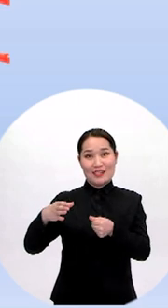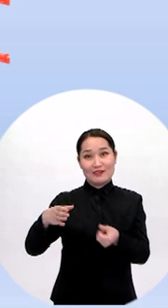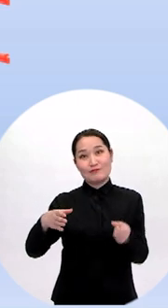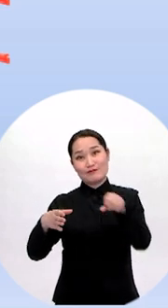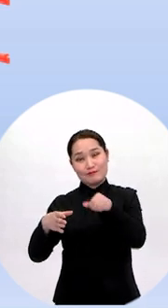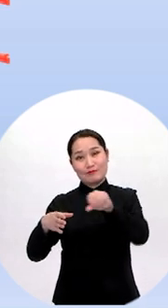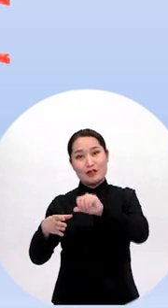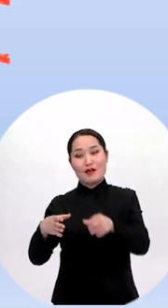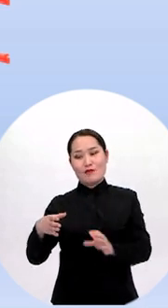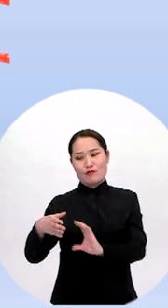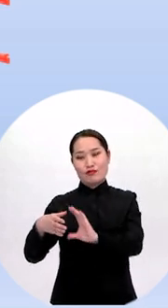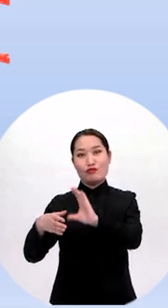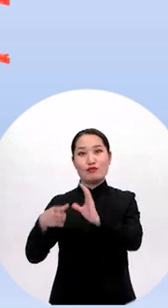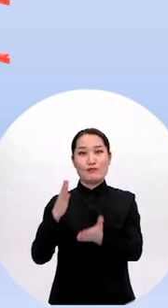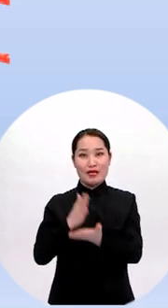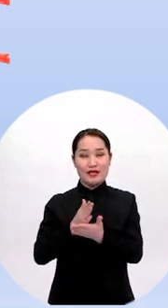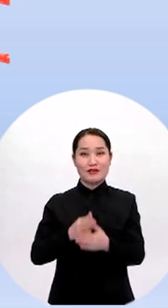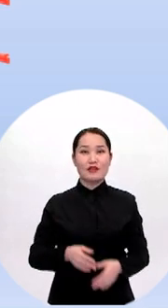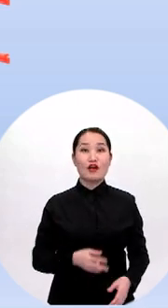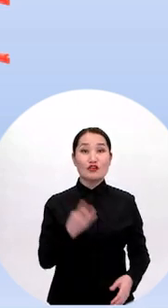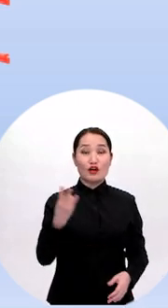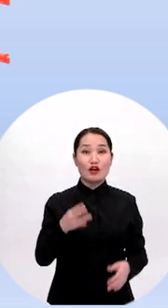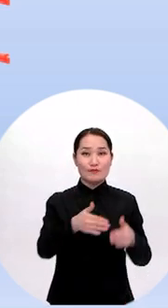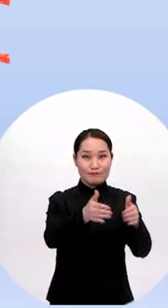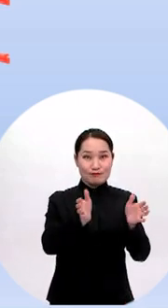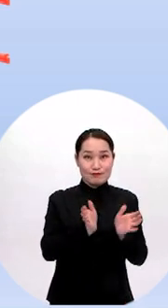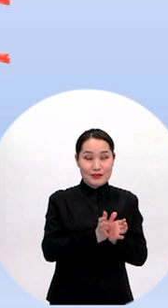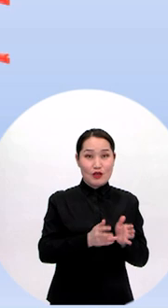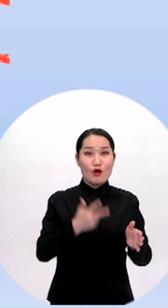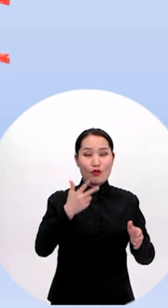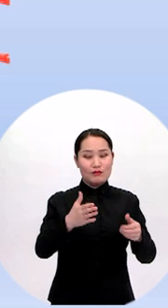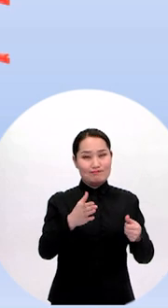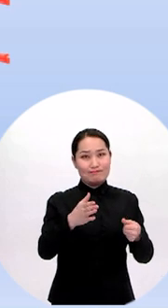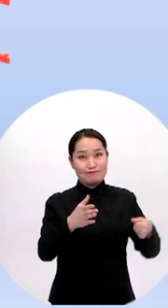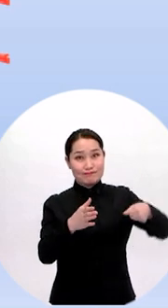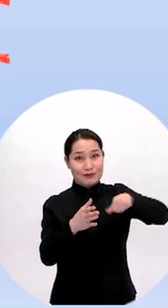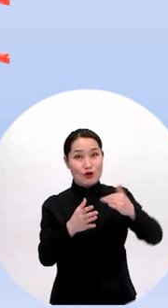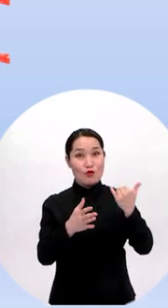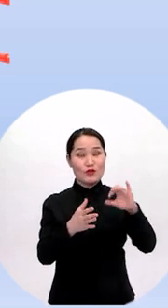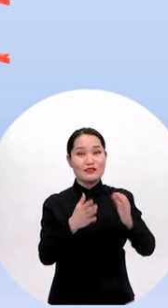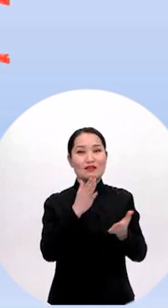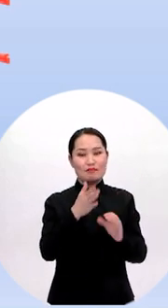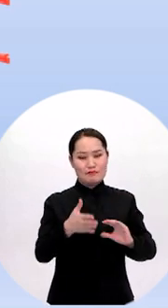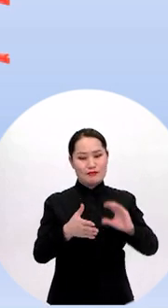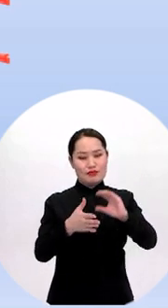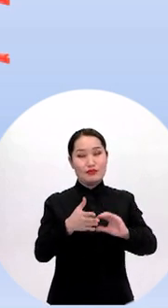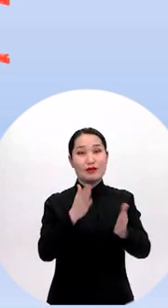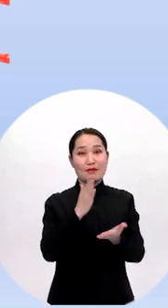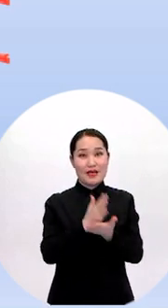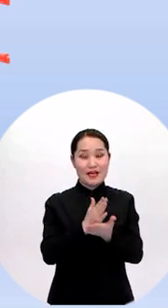ус багтах багтаамжтай юм байна. Ногоон хувь маань гурван шанаг ус багтах